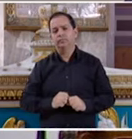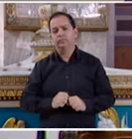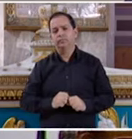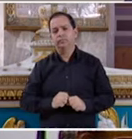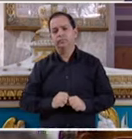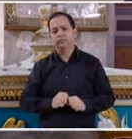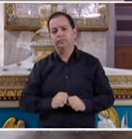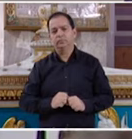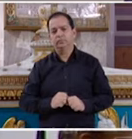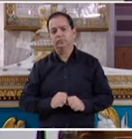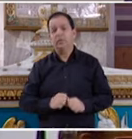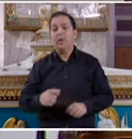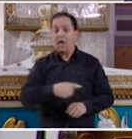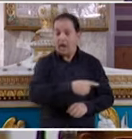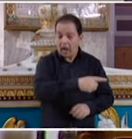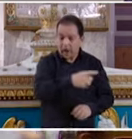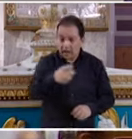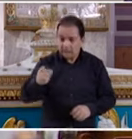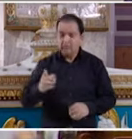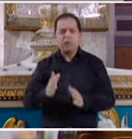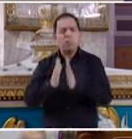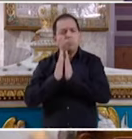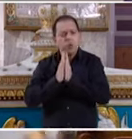προσεύχεστε περί ημών,